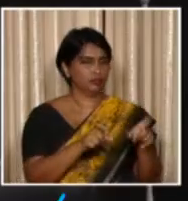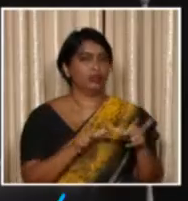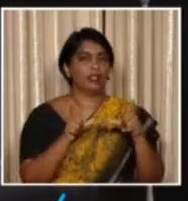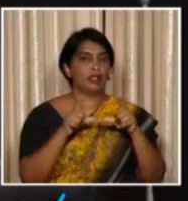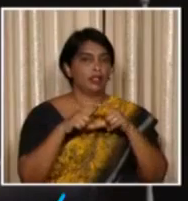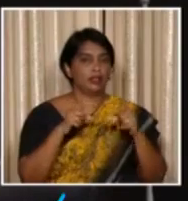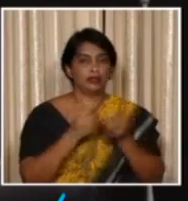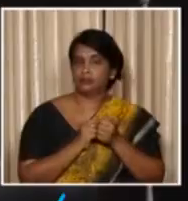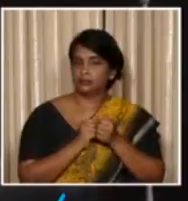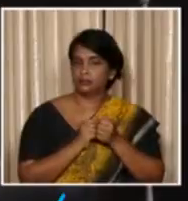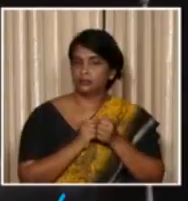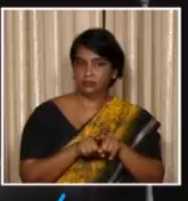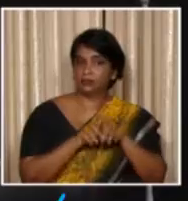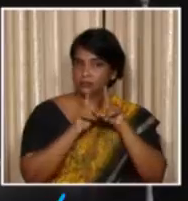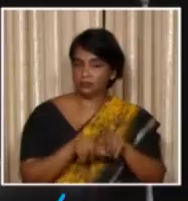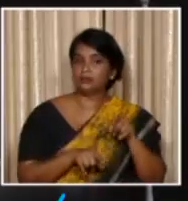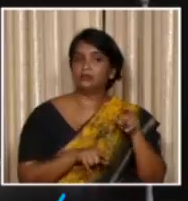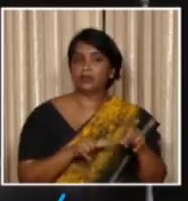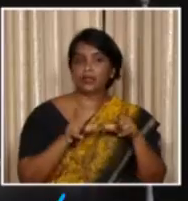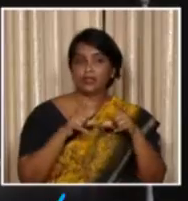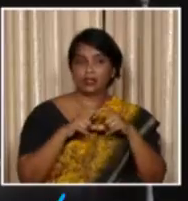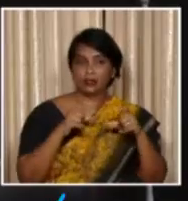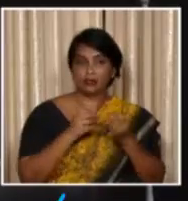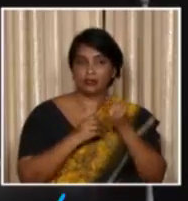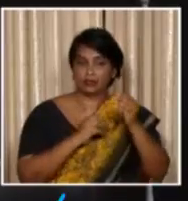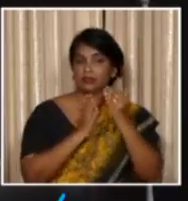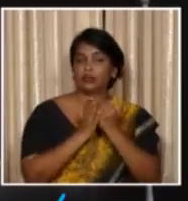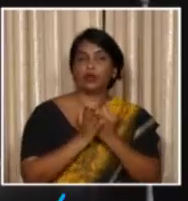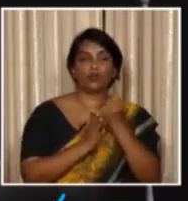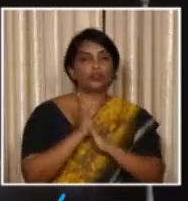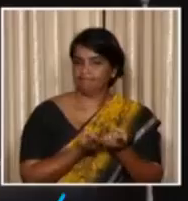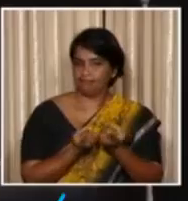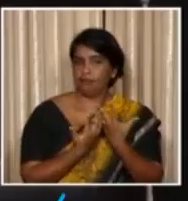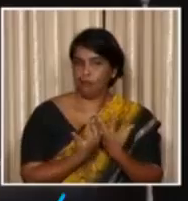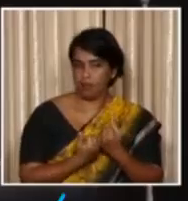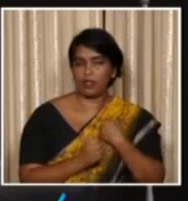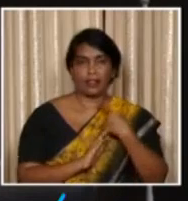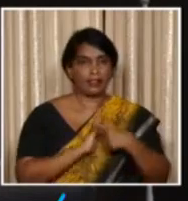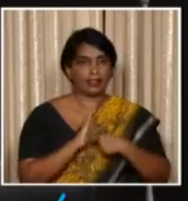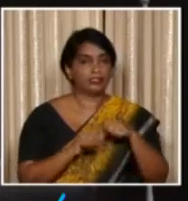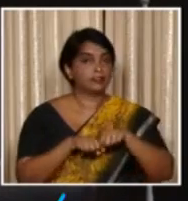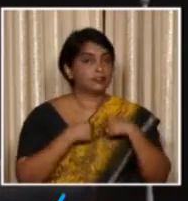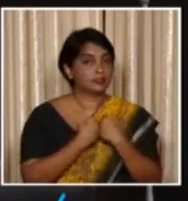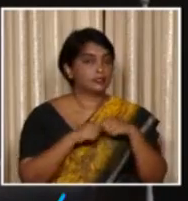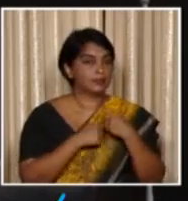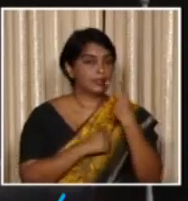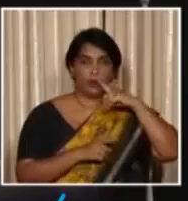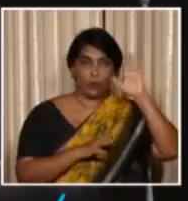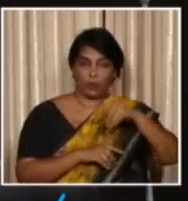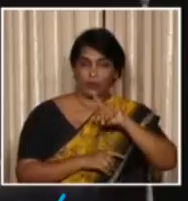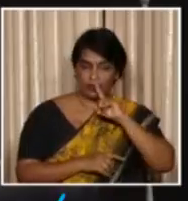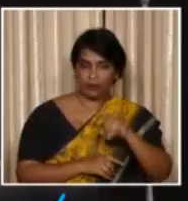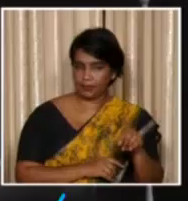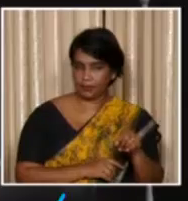ලයිසන් ලබා දෙන වැඩපිළිවෙලකට කටයුතු කරා. ලයිසන් ලබා දෙන වැඩපිළිවෙල තියෙන්නේ මුදල් අමාත්‍යංශයේ තුල. දේශීය සමාගම් දෙක ඊයේ මං ගෙනලා කතා කරපුවම